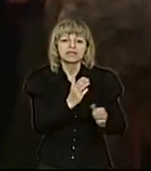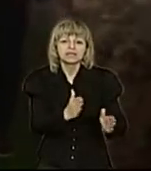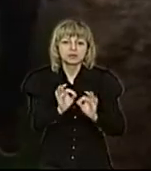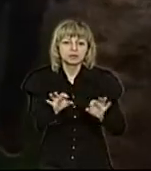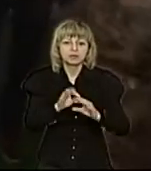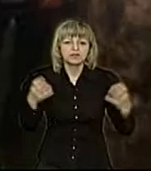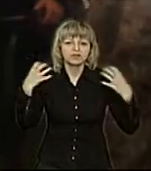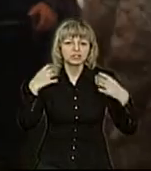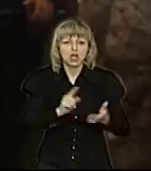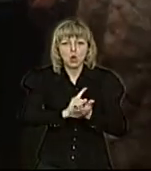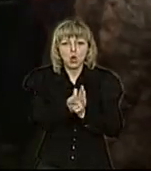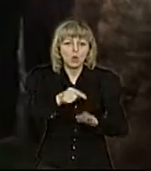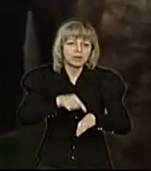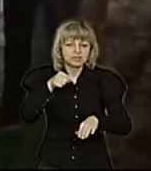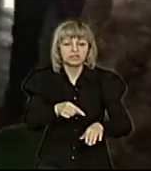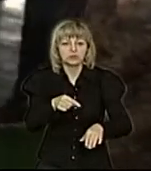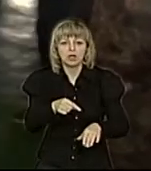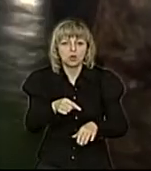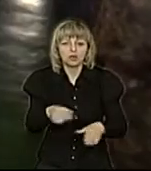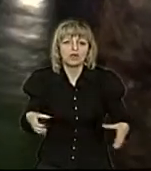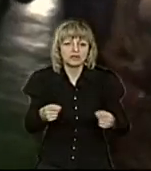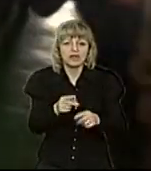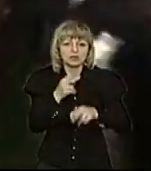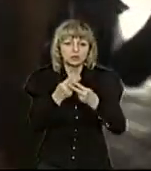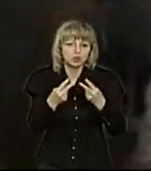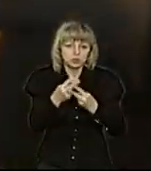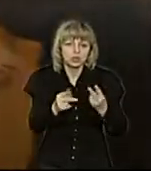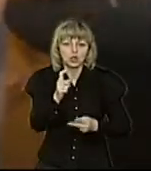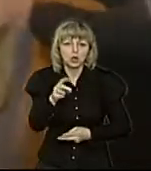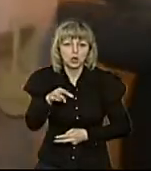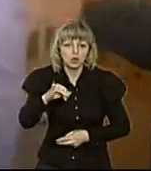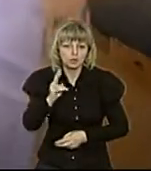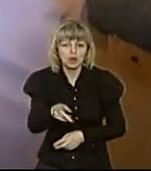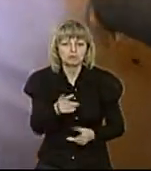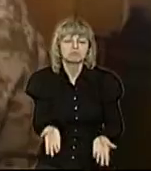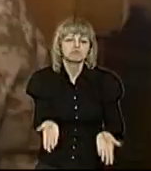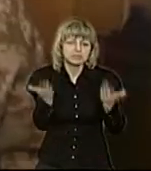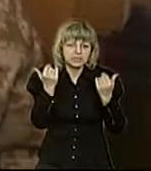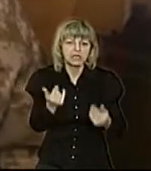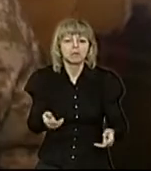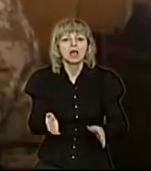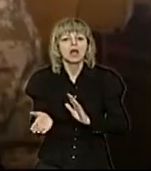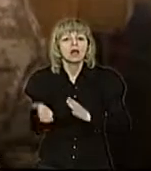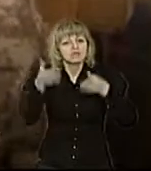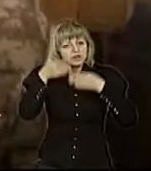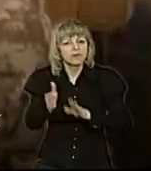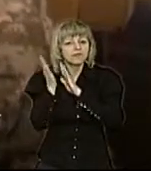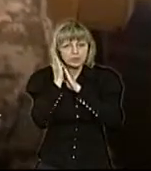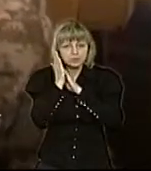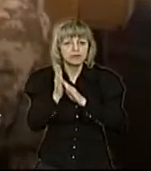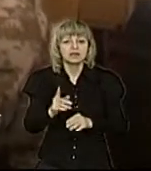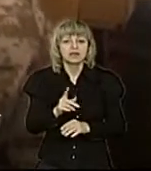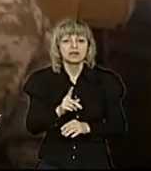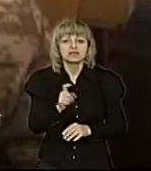оперативного відділу колонії Юрій Хом'як. Тобто невиконання команди, підйом, відбій за